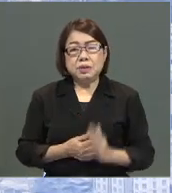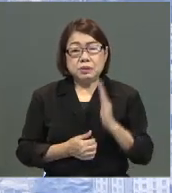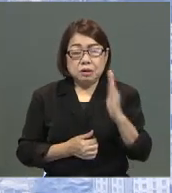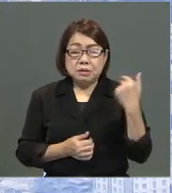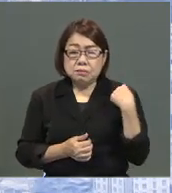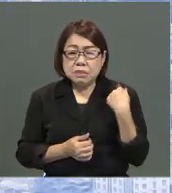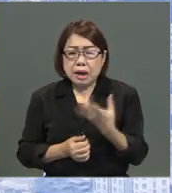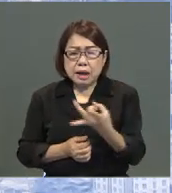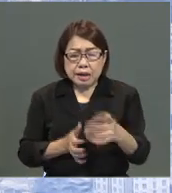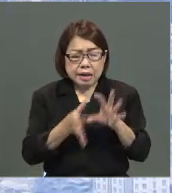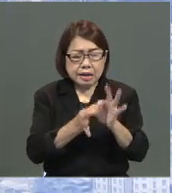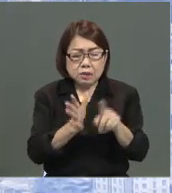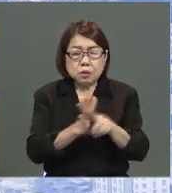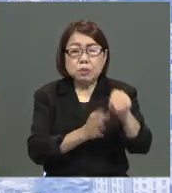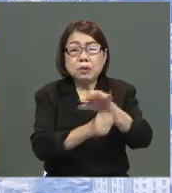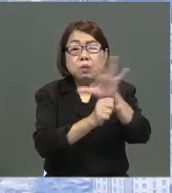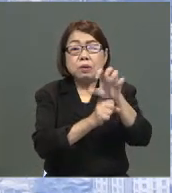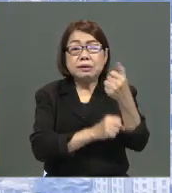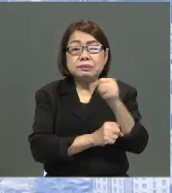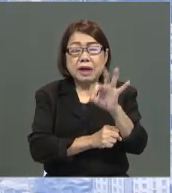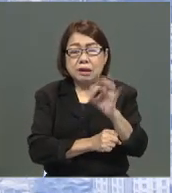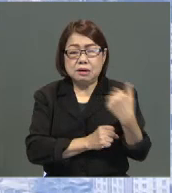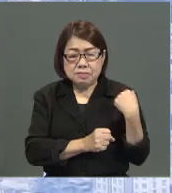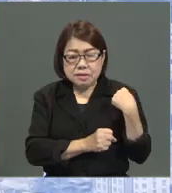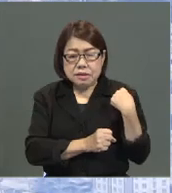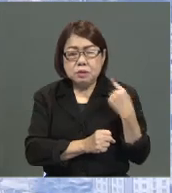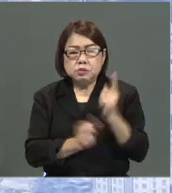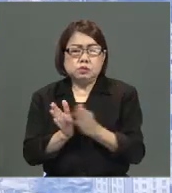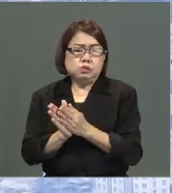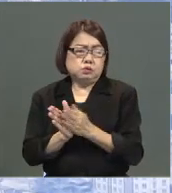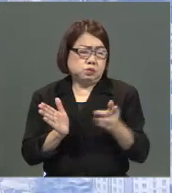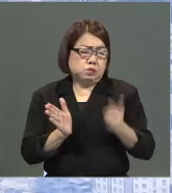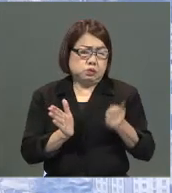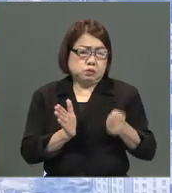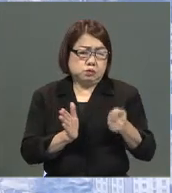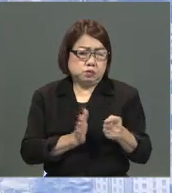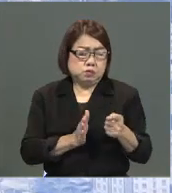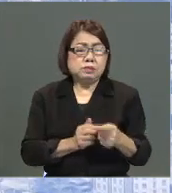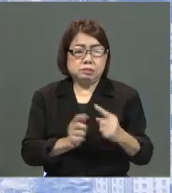นำชุดข้อมูลต่างๆไปถึงที่น้องประชาชนได้คงเดิมในทั้งคุณภาพทั้งเชิงของทางด้านเนื้อหาสาระนะครับมีสิ่งถึงสิ่งใดที่พวกเราสามารถที่จะได้พัฒนาก็ขอท่านได้ช่วยแนะนำด้วยนะครับเพื่อให้สิ่งต่างๆที่จะเกิดขึ้นกับโคบี19ซึ่งจะต้องปรับดูเพิ่มเติมเข้าไปอีกประมาณ 1